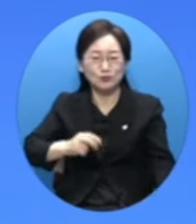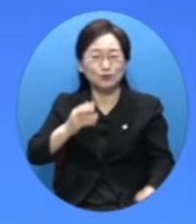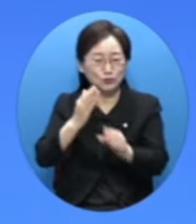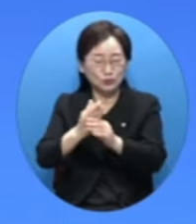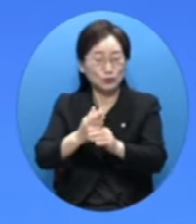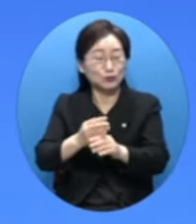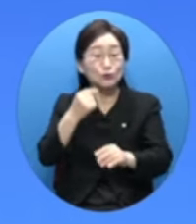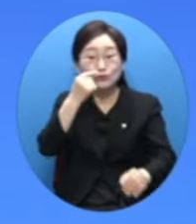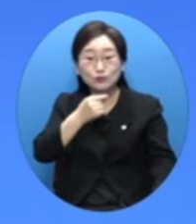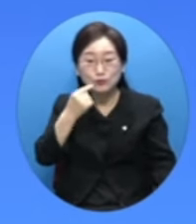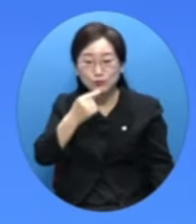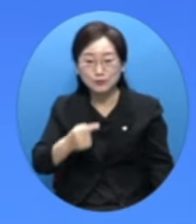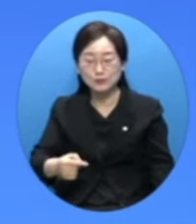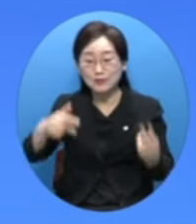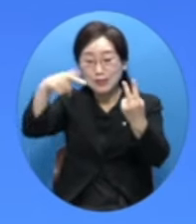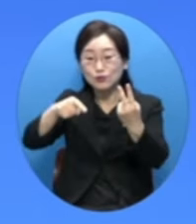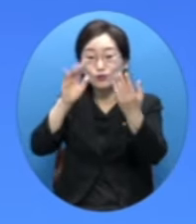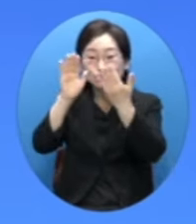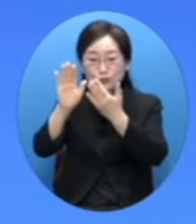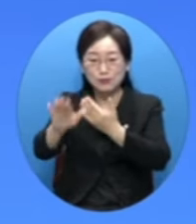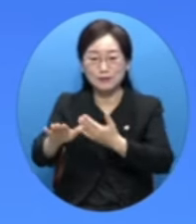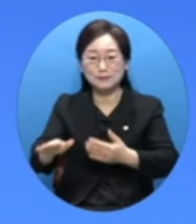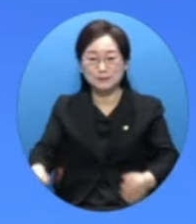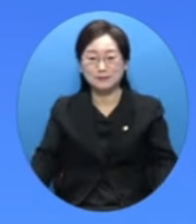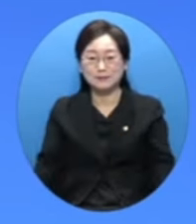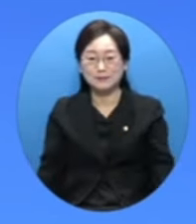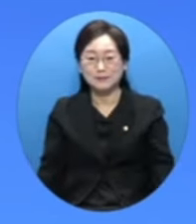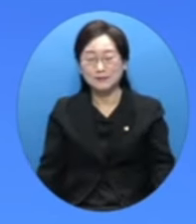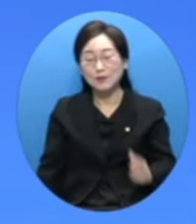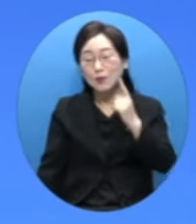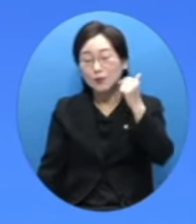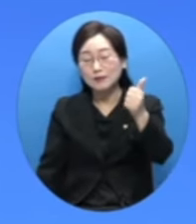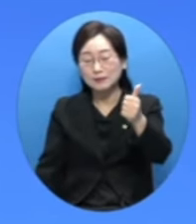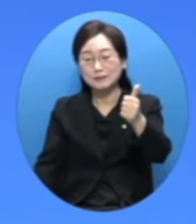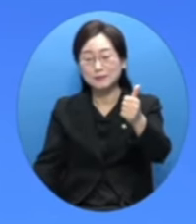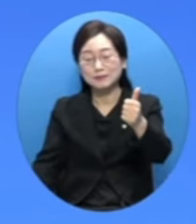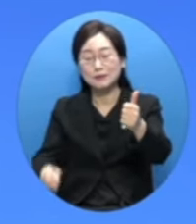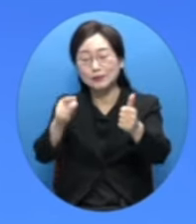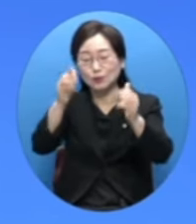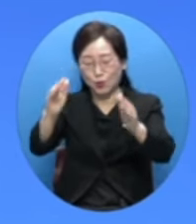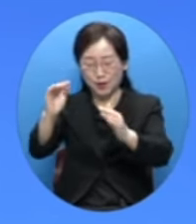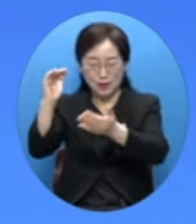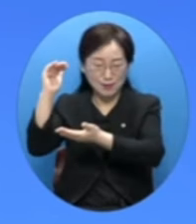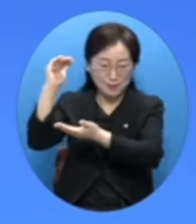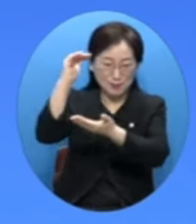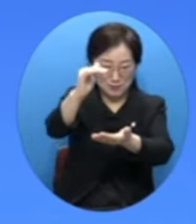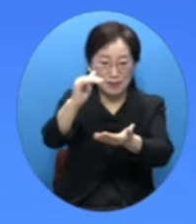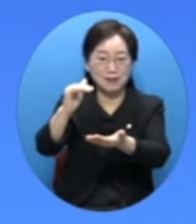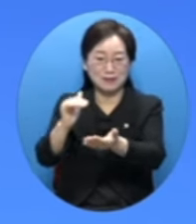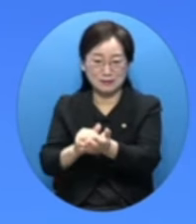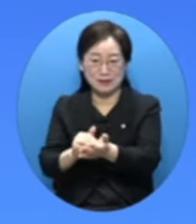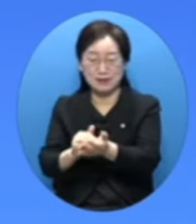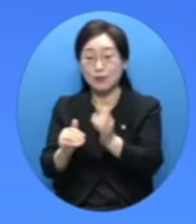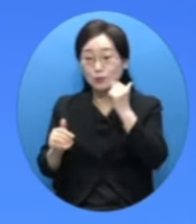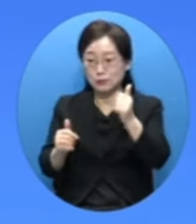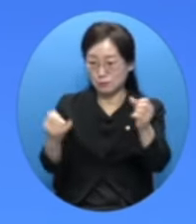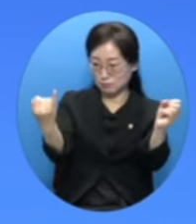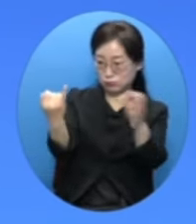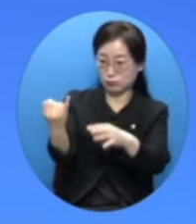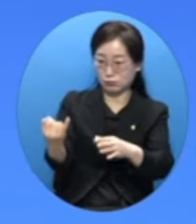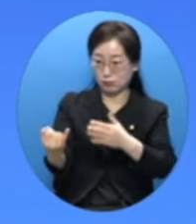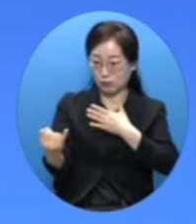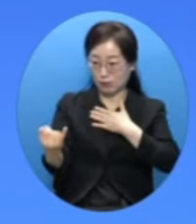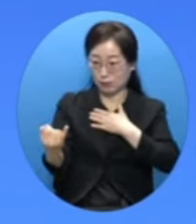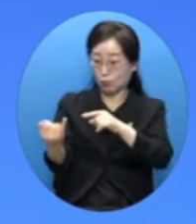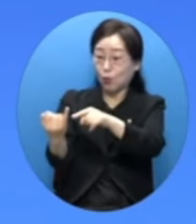그래서 두 주일 지나고 나서 목사님께 그동안의 경과를 보여드려 왔더니 목사님 하신 말씀이 난